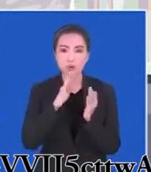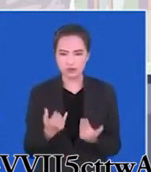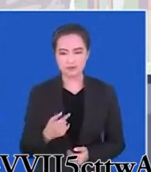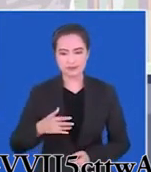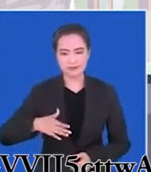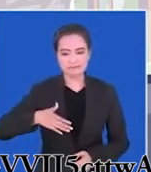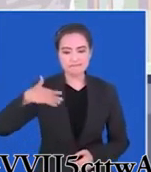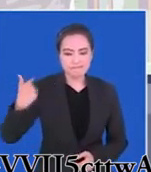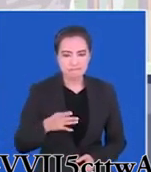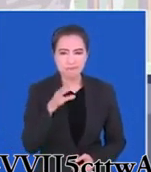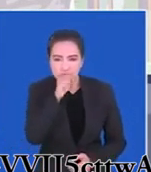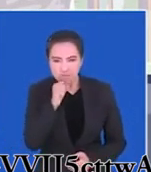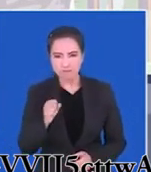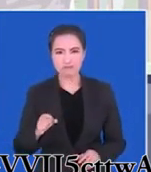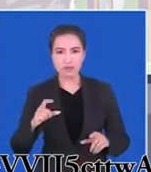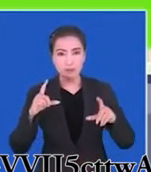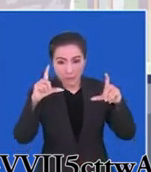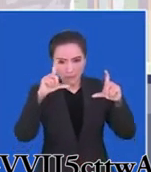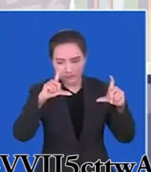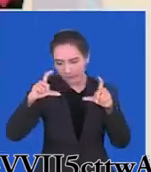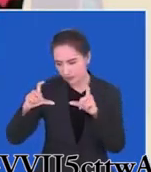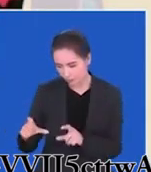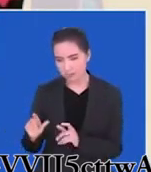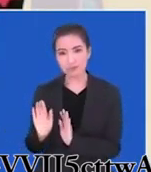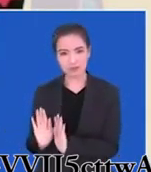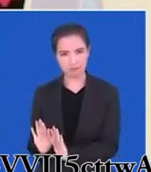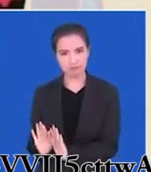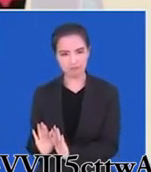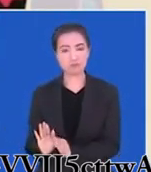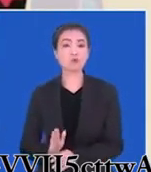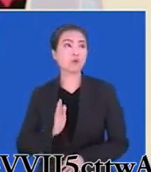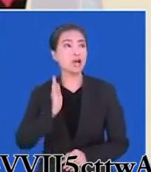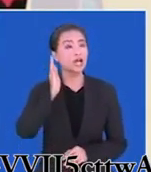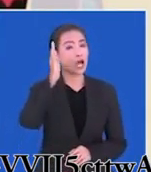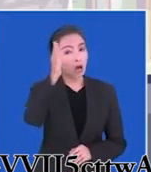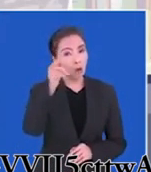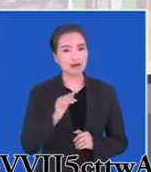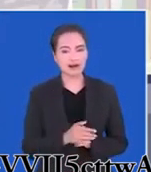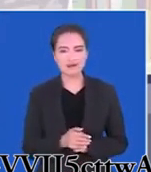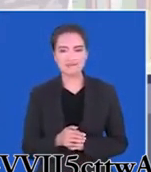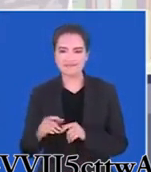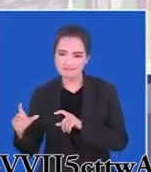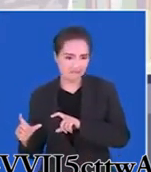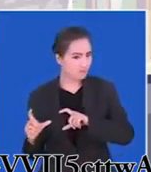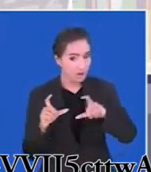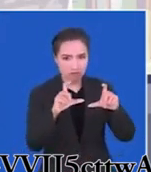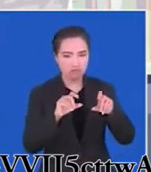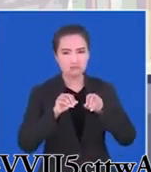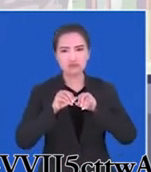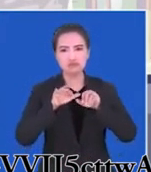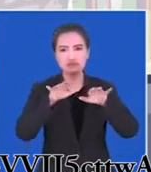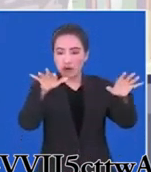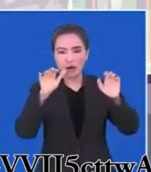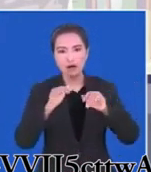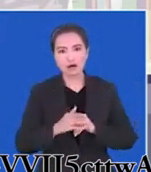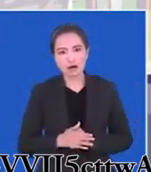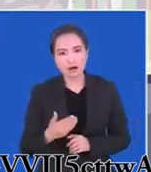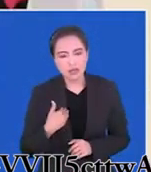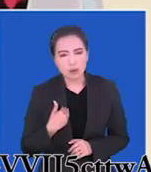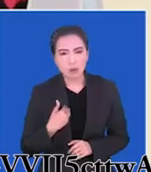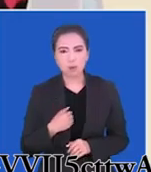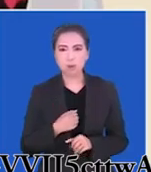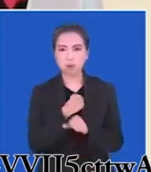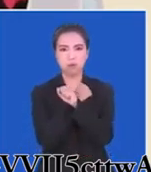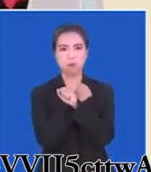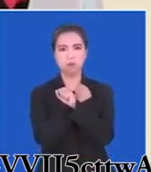าจจะไม่เลือกไม่พูดเขาแคปเจอร์หน้าจอ ชิง ไปและในอนาคตเขาเอาหน้าจอนั้นเอามาแชร์อีกรอบหนึ่งโอ้โหหลักฐาน